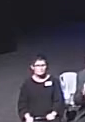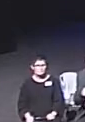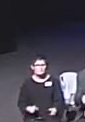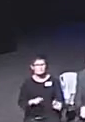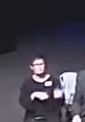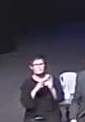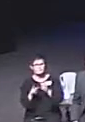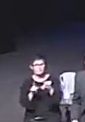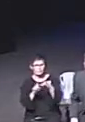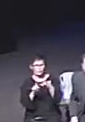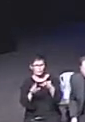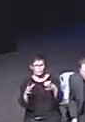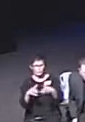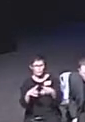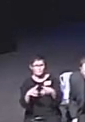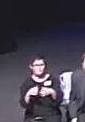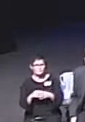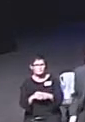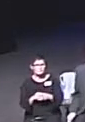Ja sitten kolmonen,